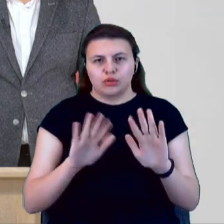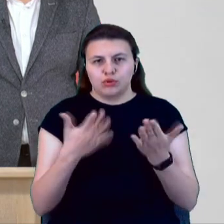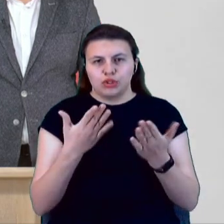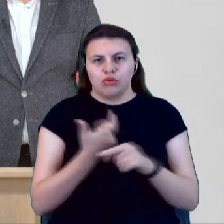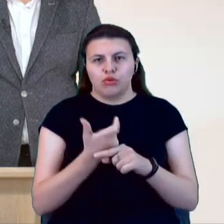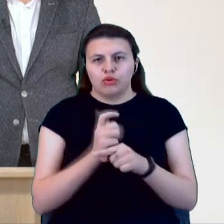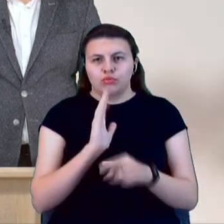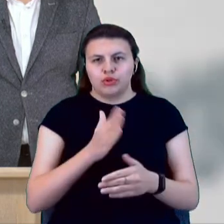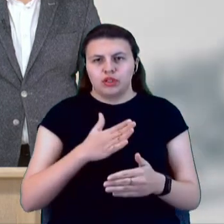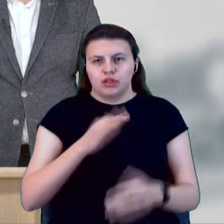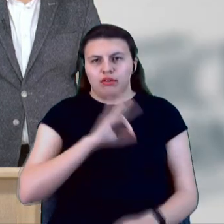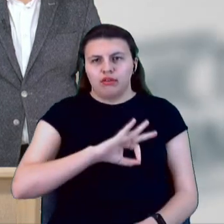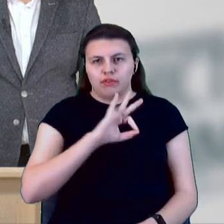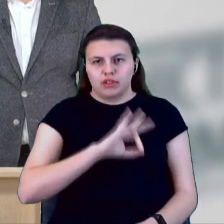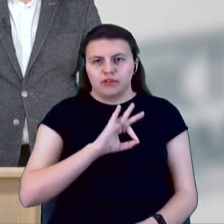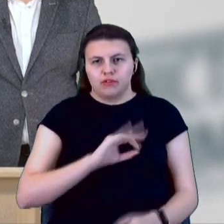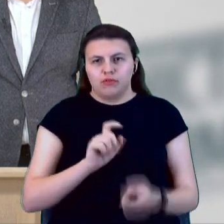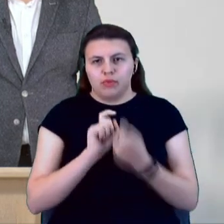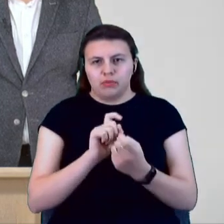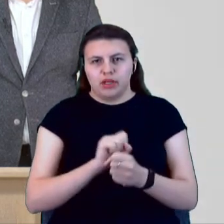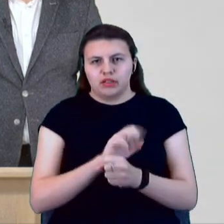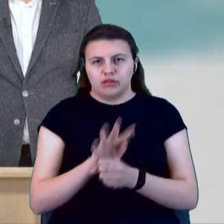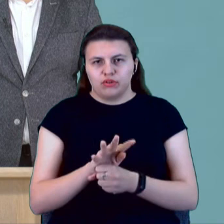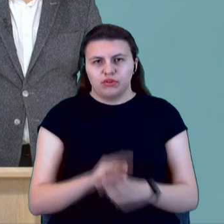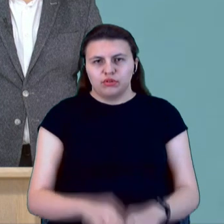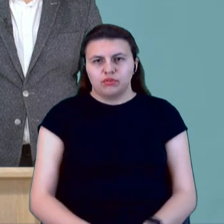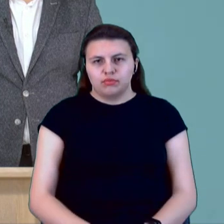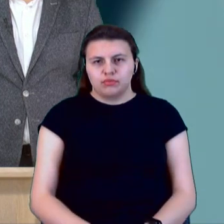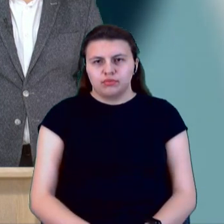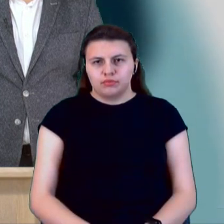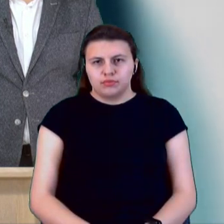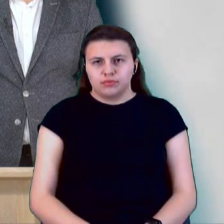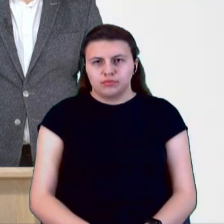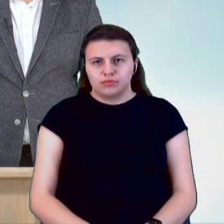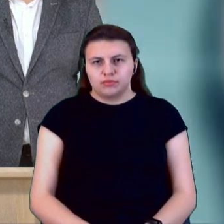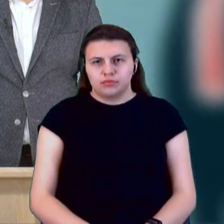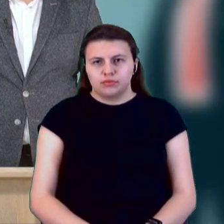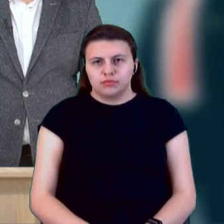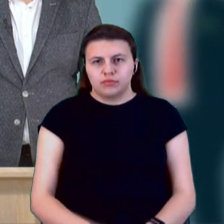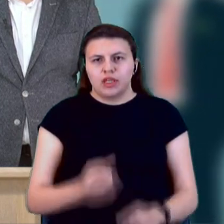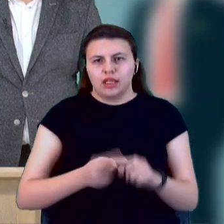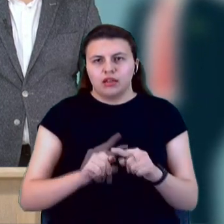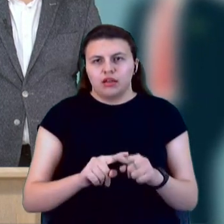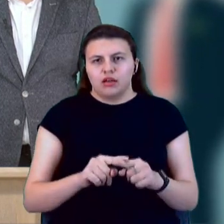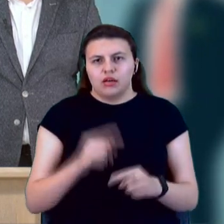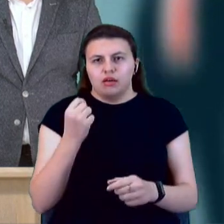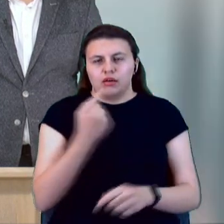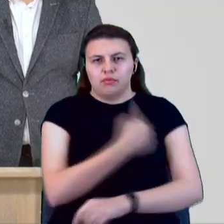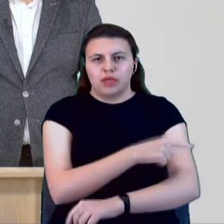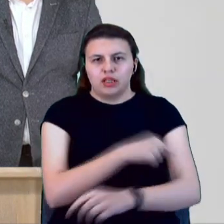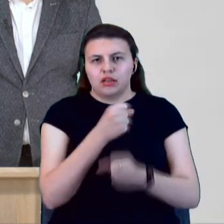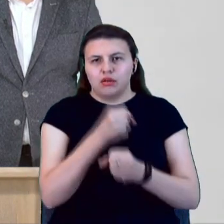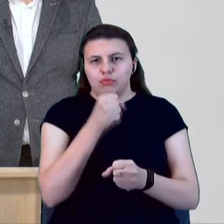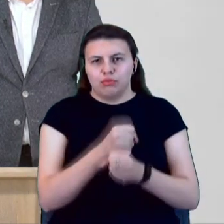эффективна в борьбе с коронавирусом. Ну и самое главное, это все-таки кадры. Это кадры, медработники,